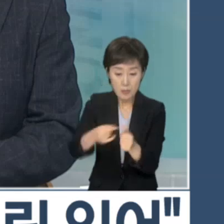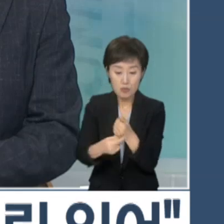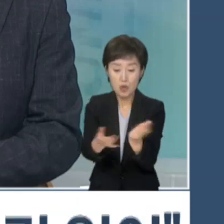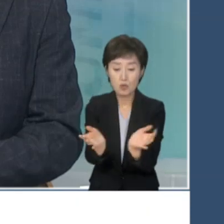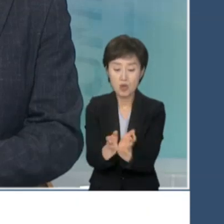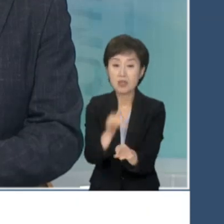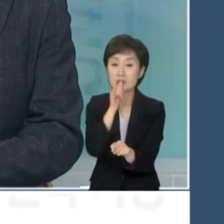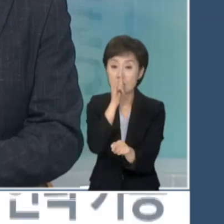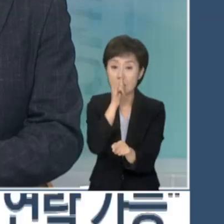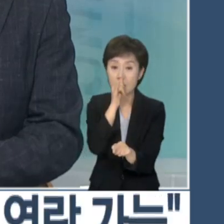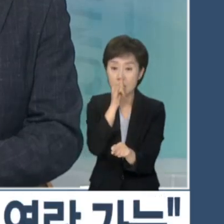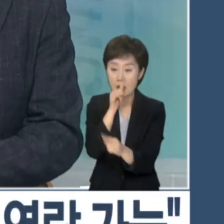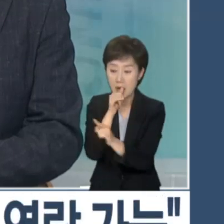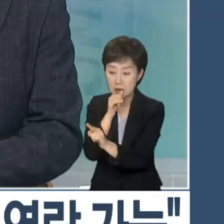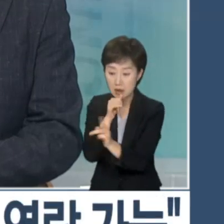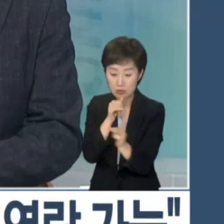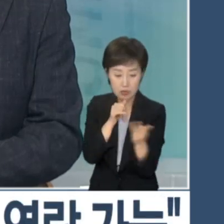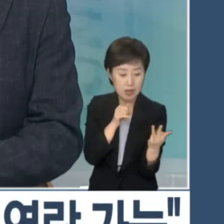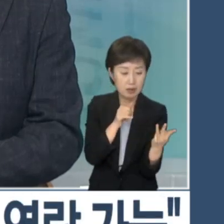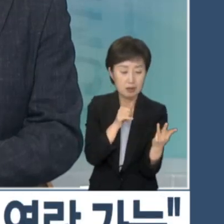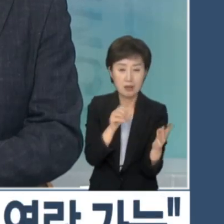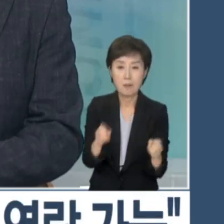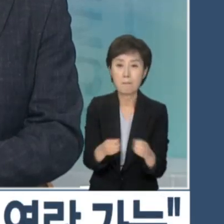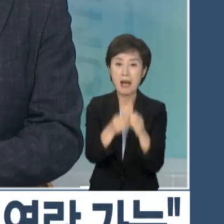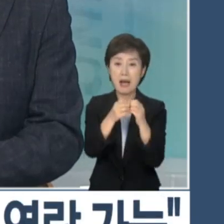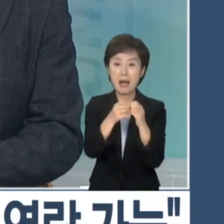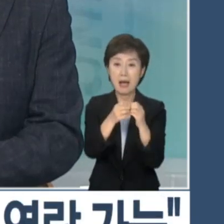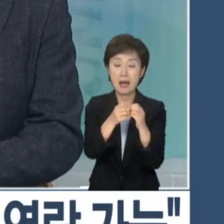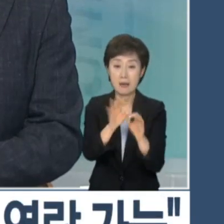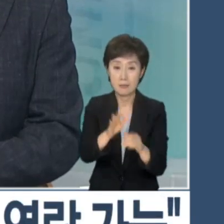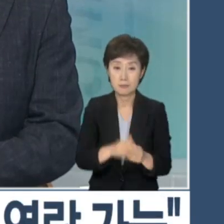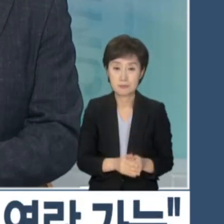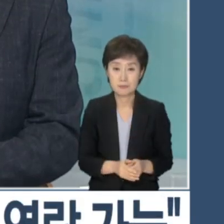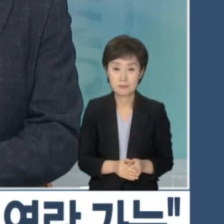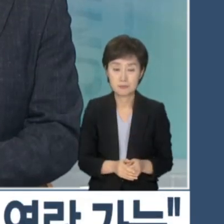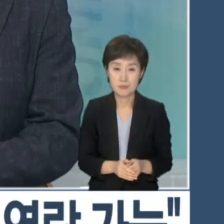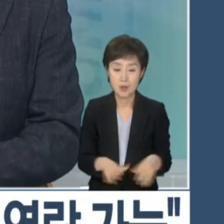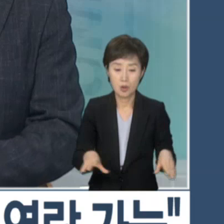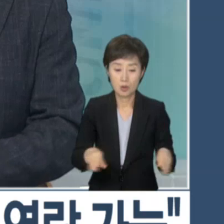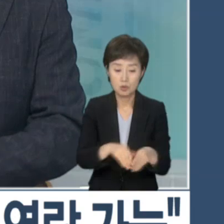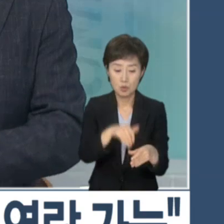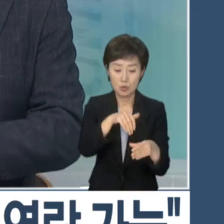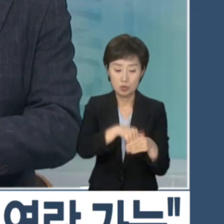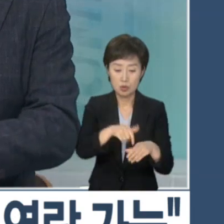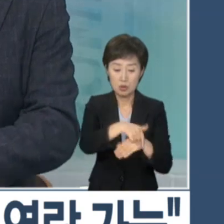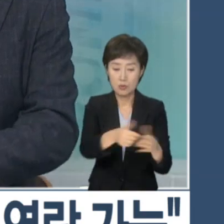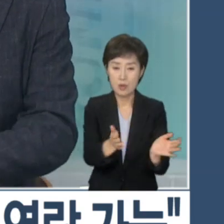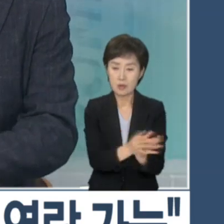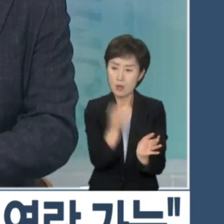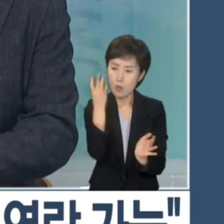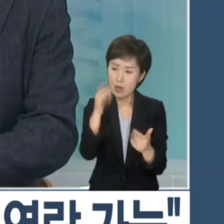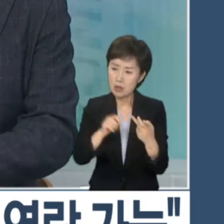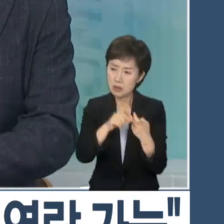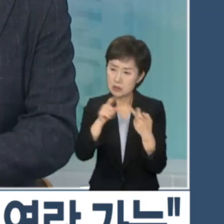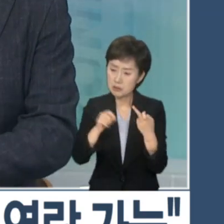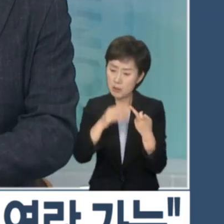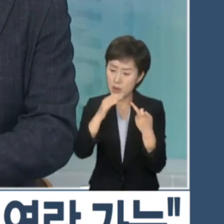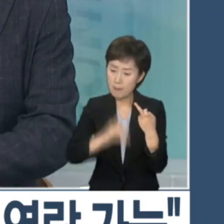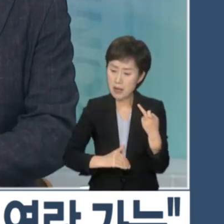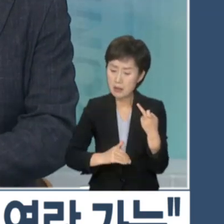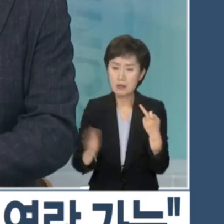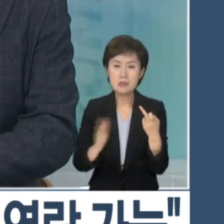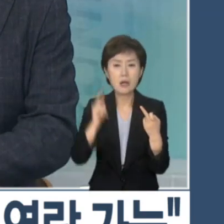총선 기획단 같은 경우는 이제 예산 국회가 끝나고 연말쯤이나 보통 발족을 시키는 것인데 이제